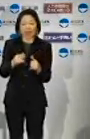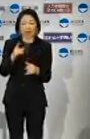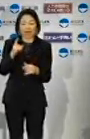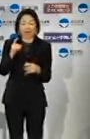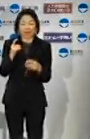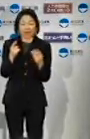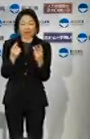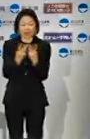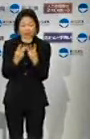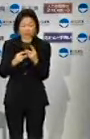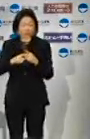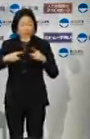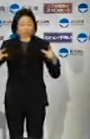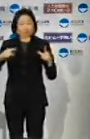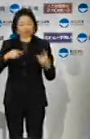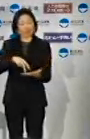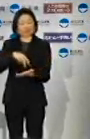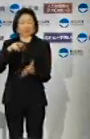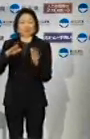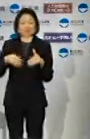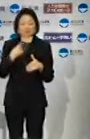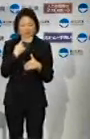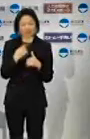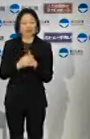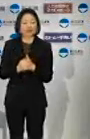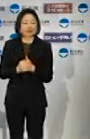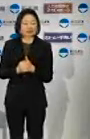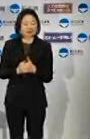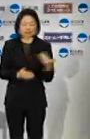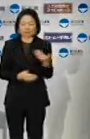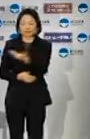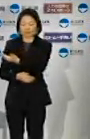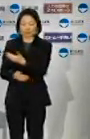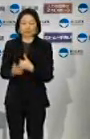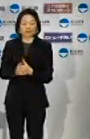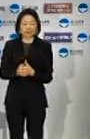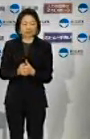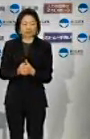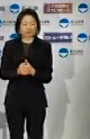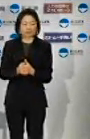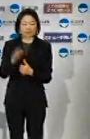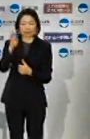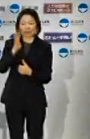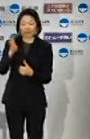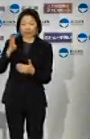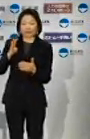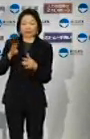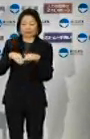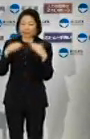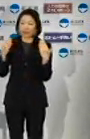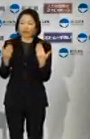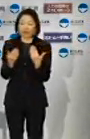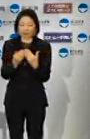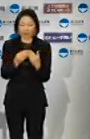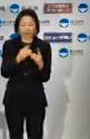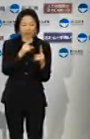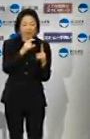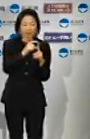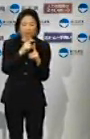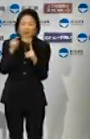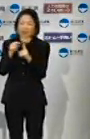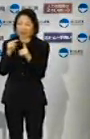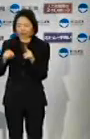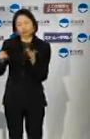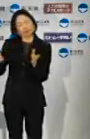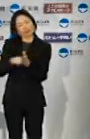驚きました。 これまで県というか、県全体でこういう PR ベタであったり